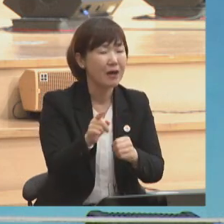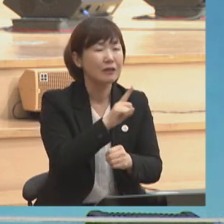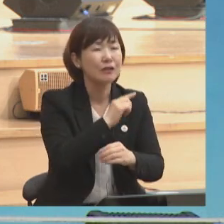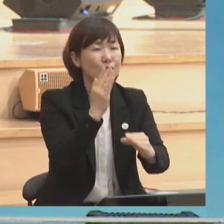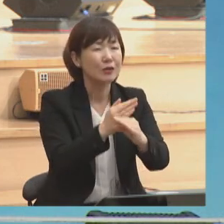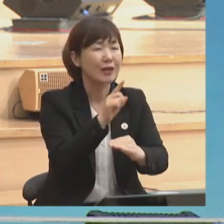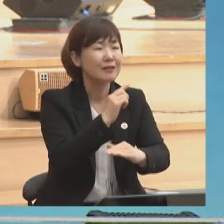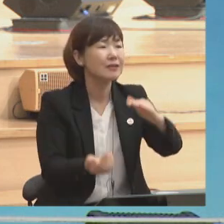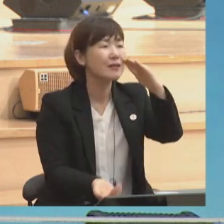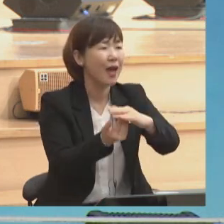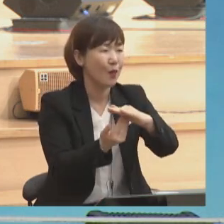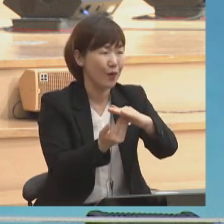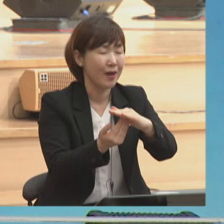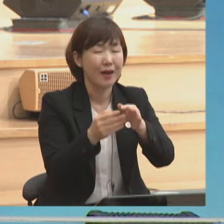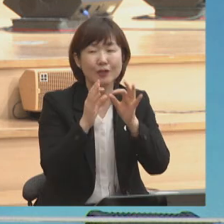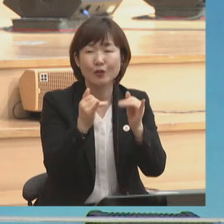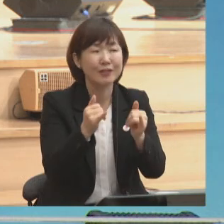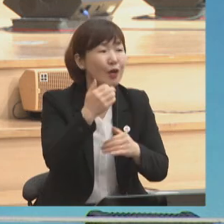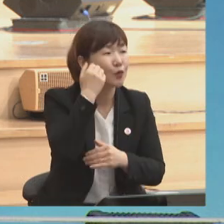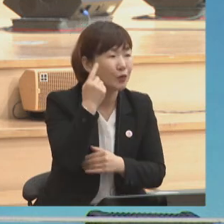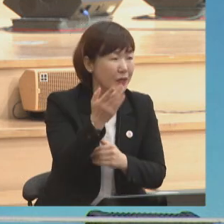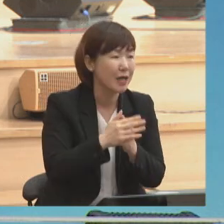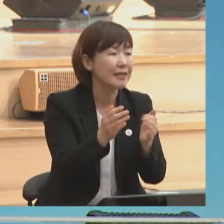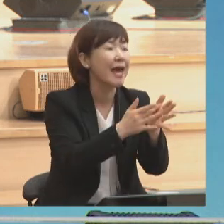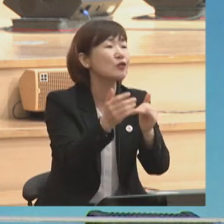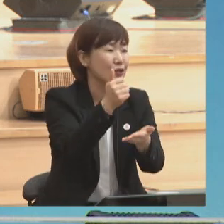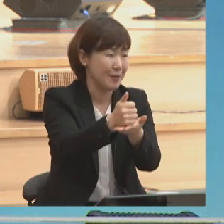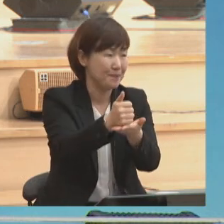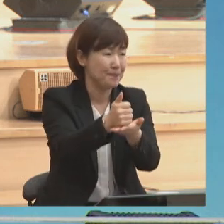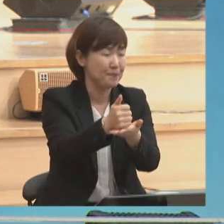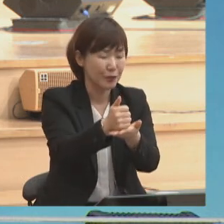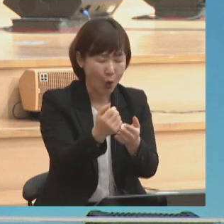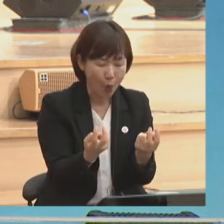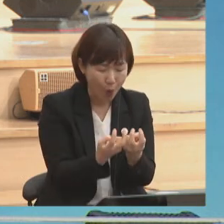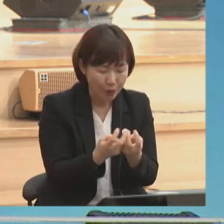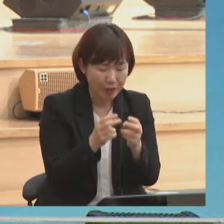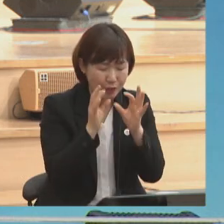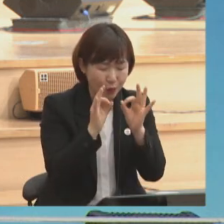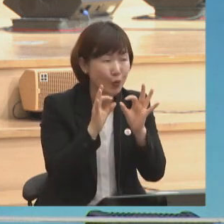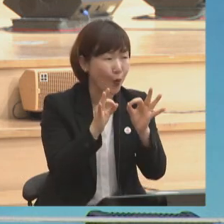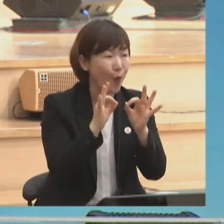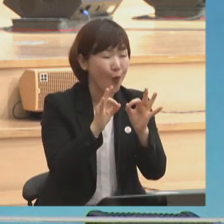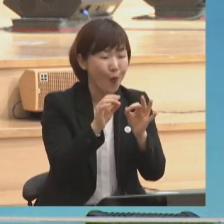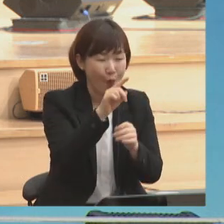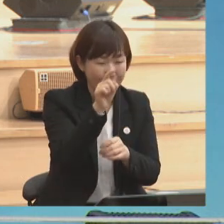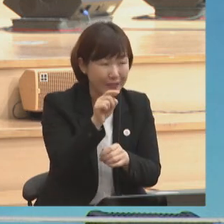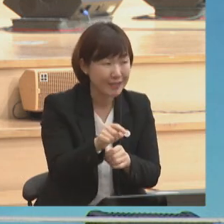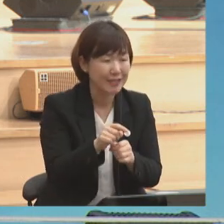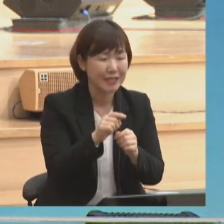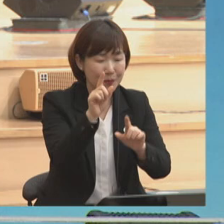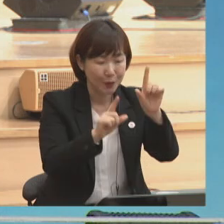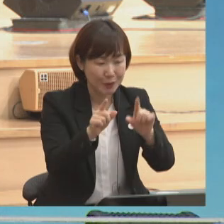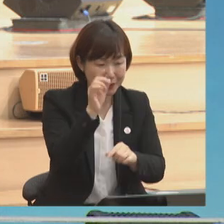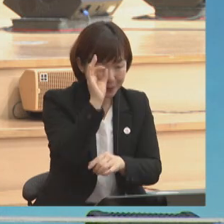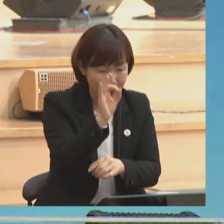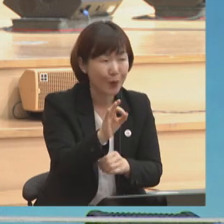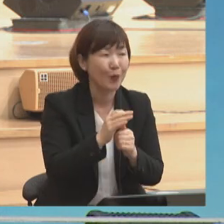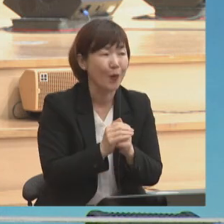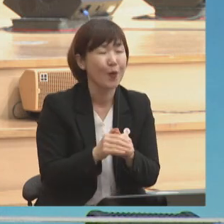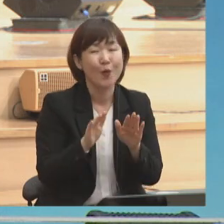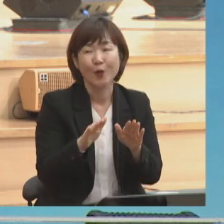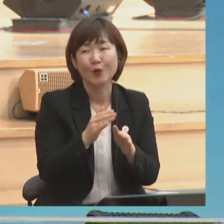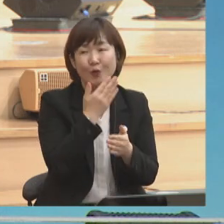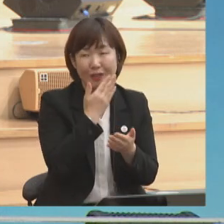예수님께서 어떻게 전도하셨는가, 이걸 살피면서 오늘 우리 모두가 영적으로 무장되어지는 이 밤 될 수 있기를 주 예수